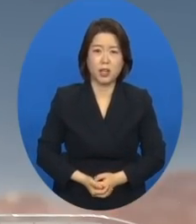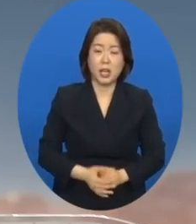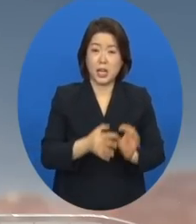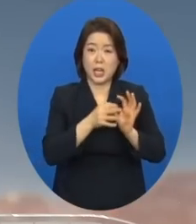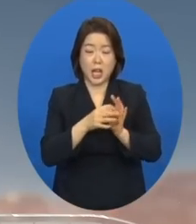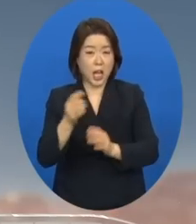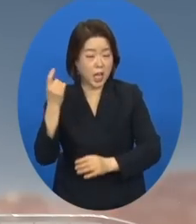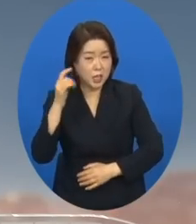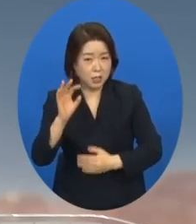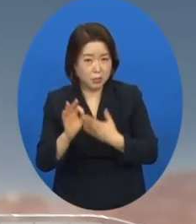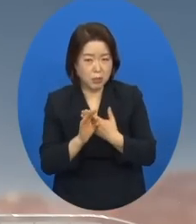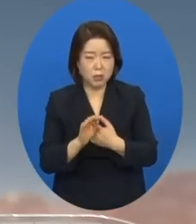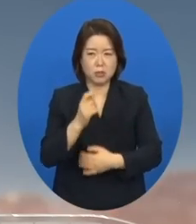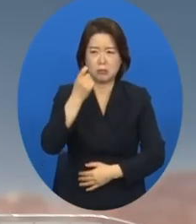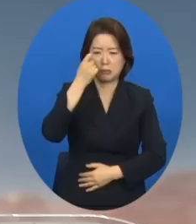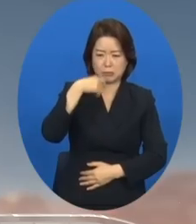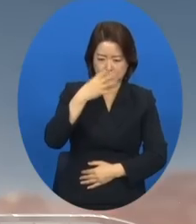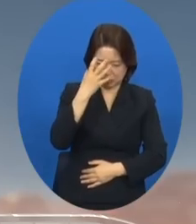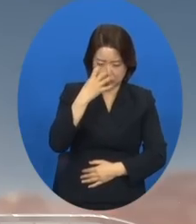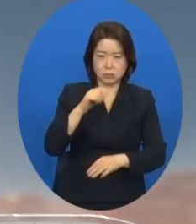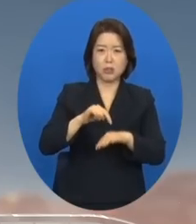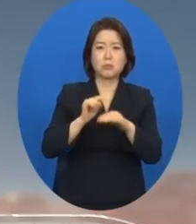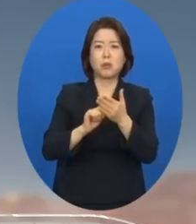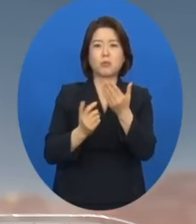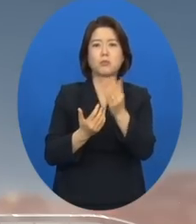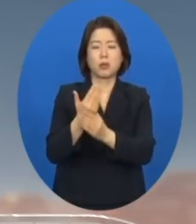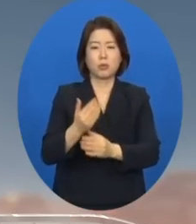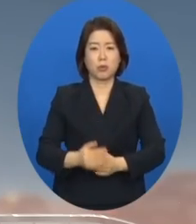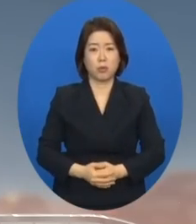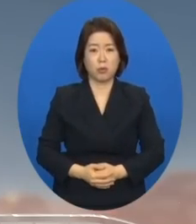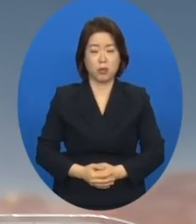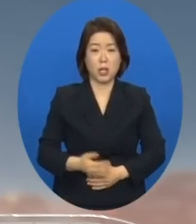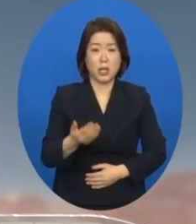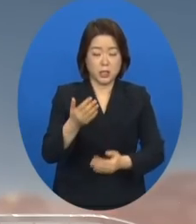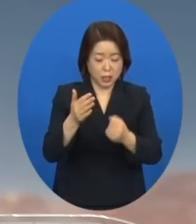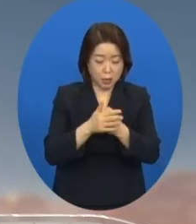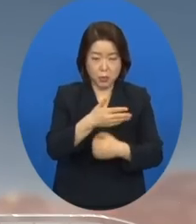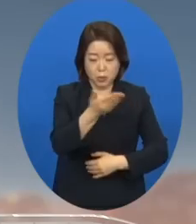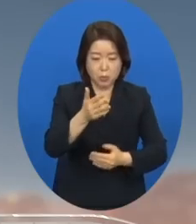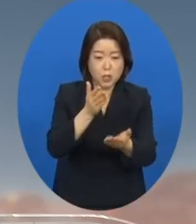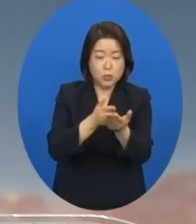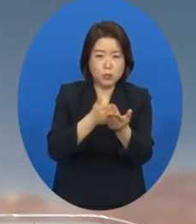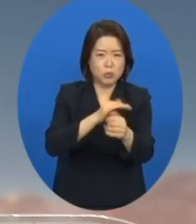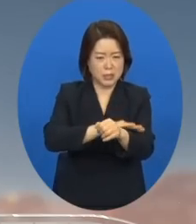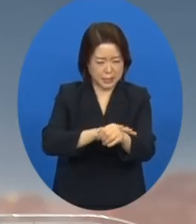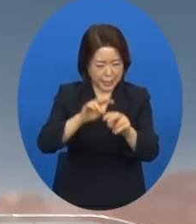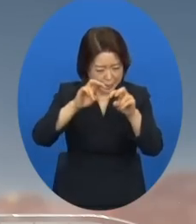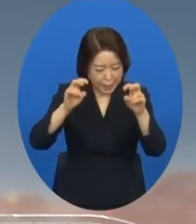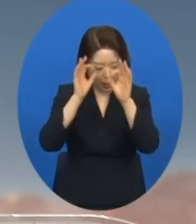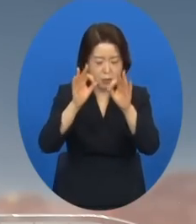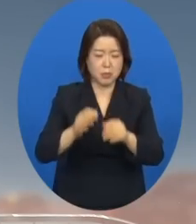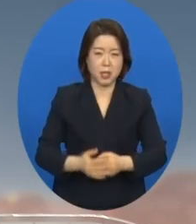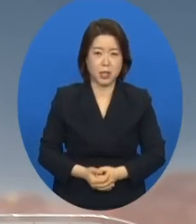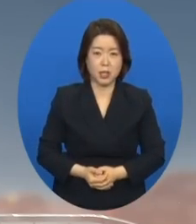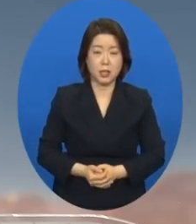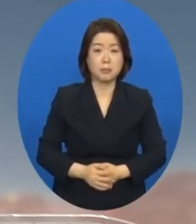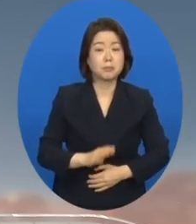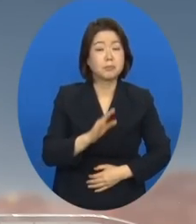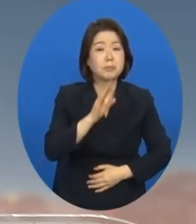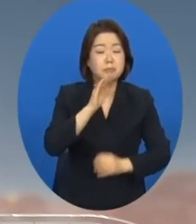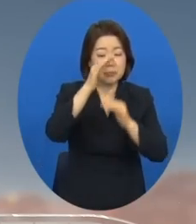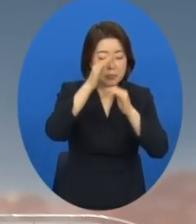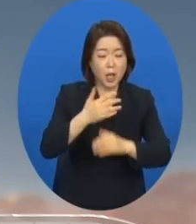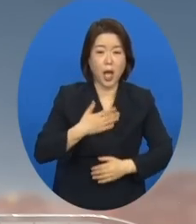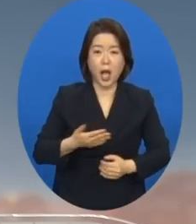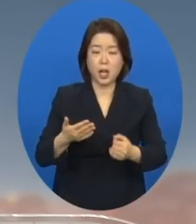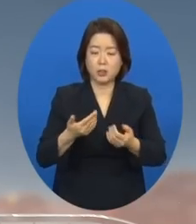계속 듣고 있으면 우울한 마음이 듭니다 여러분 뉴스를 잘 들으셔야 됩니다 우리가 사실의 파악하기 위해 뉴스를